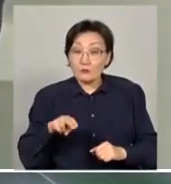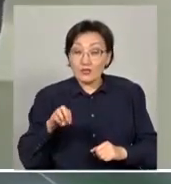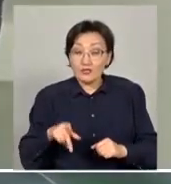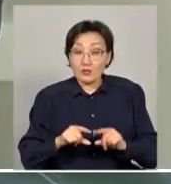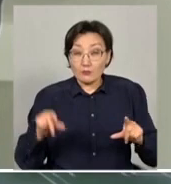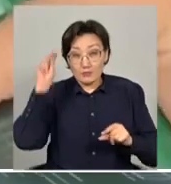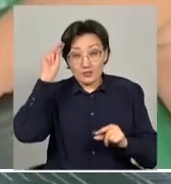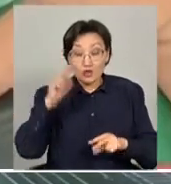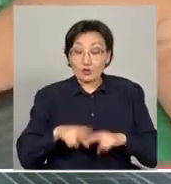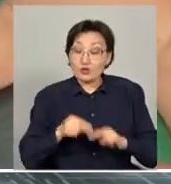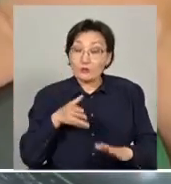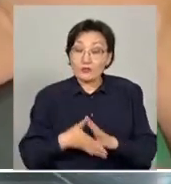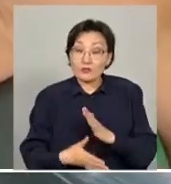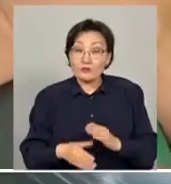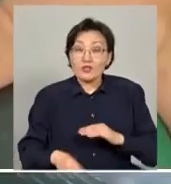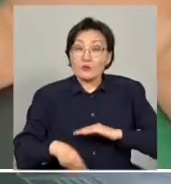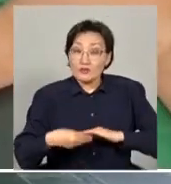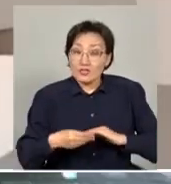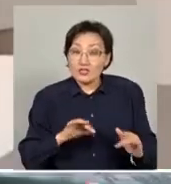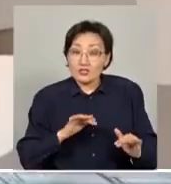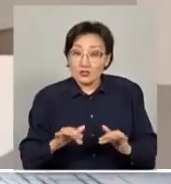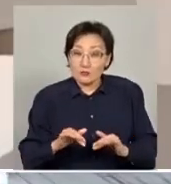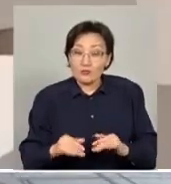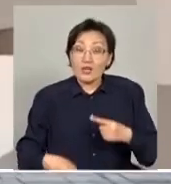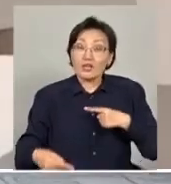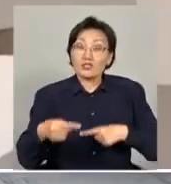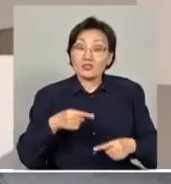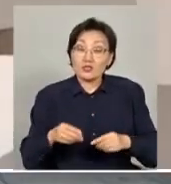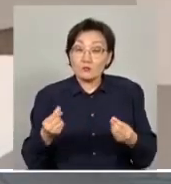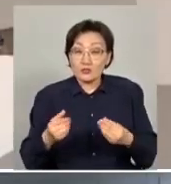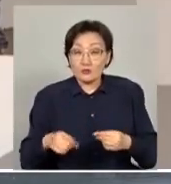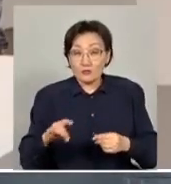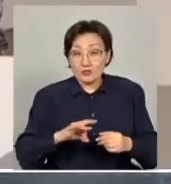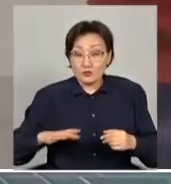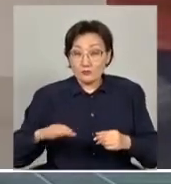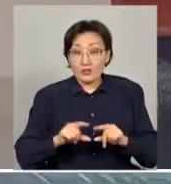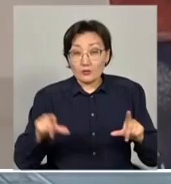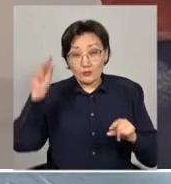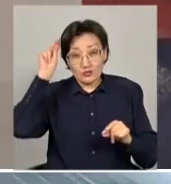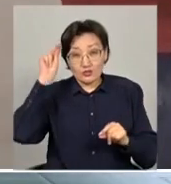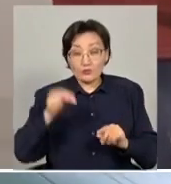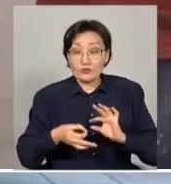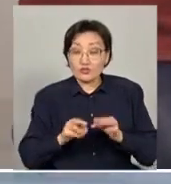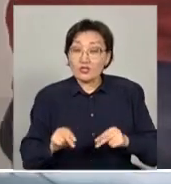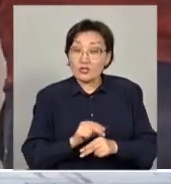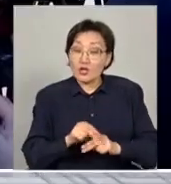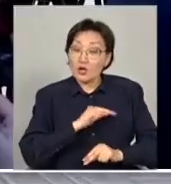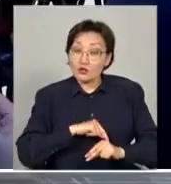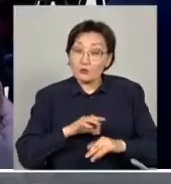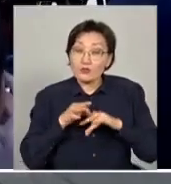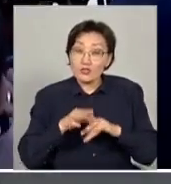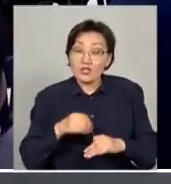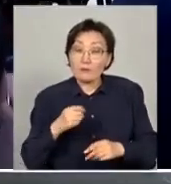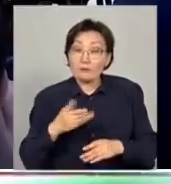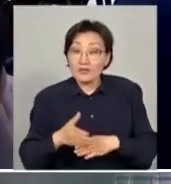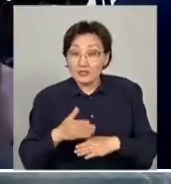мектеп құрылысына жұмсалады. Бармақ басты көз қысты әрекеттен қайтарылған қаражат республикадағы білім ошақтарының күрделі жөндеу жұмыстарын жасауға